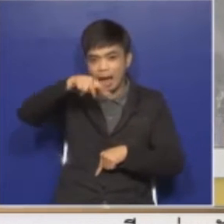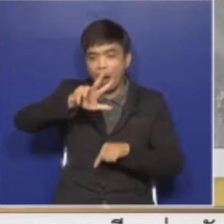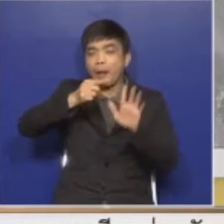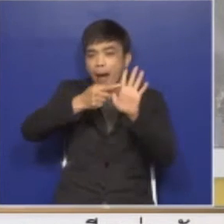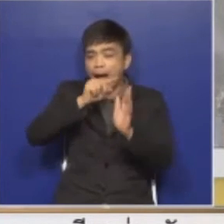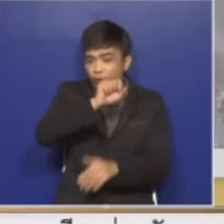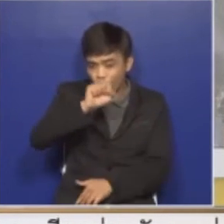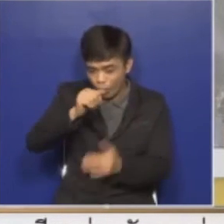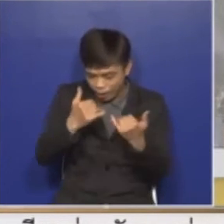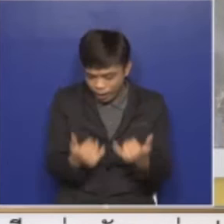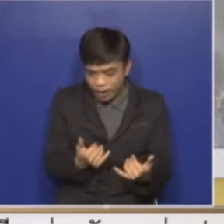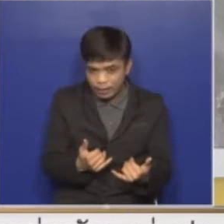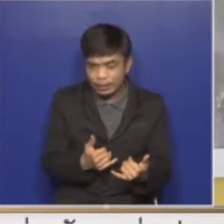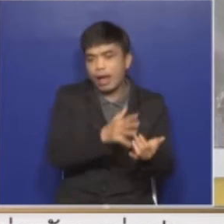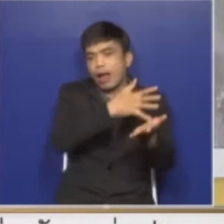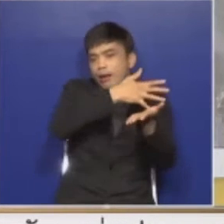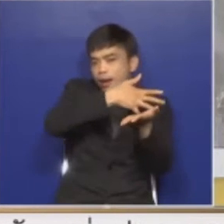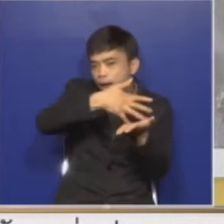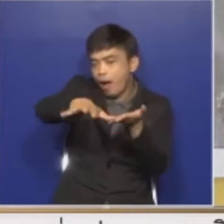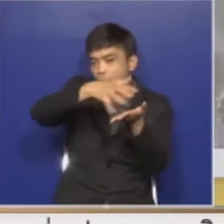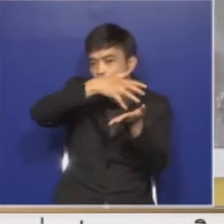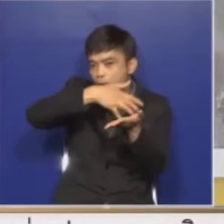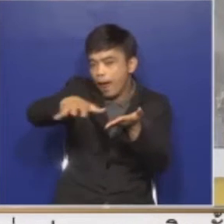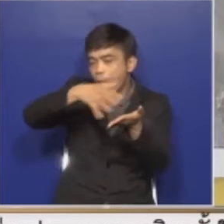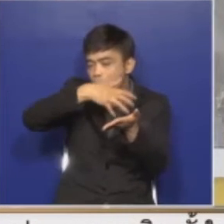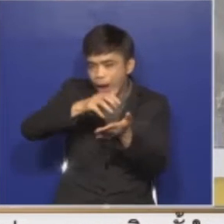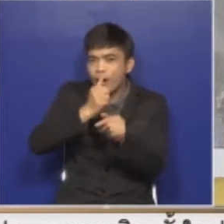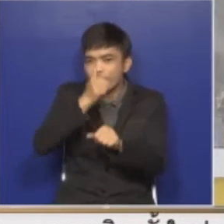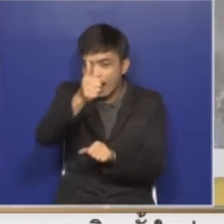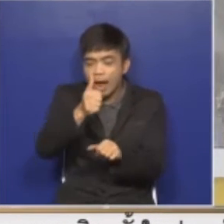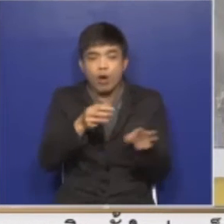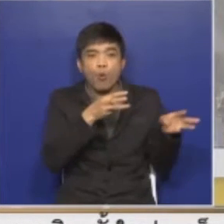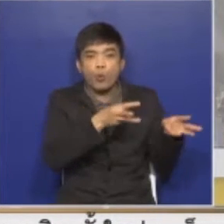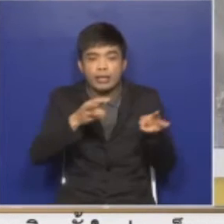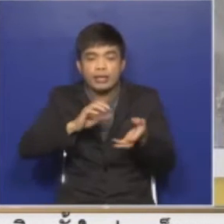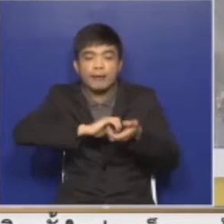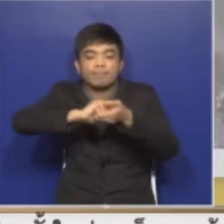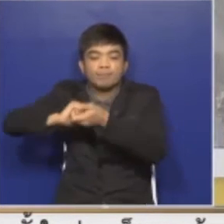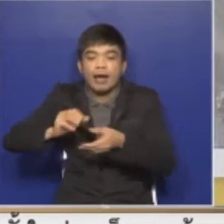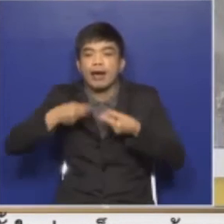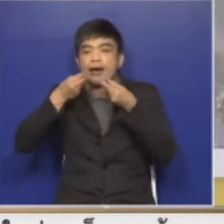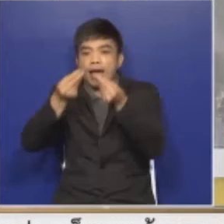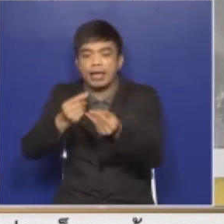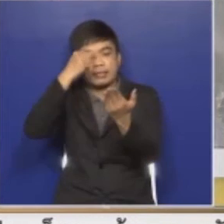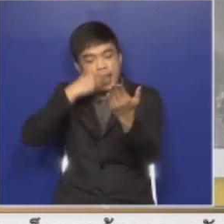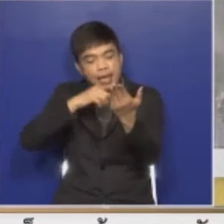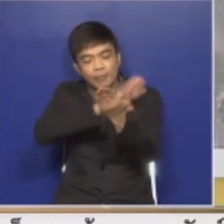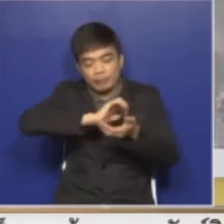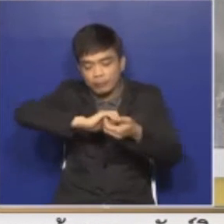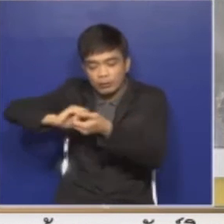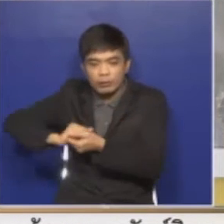เราท่านเล่าให้เราฟังได้ครับการสมานฉันท์ตรงนี้ท่านจะทำอะไรถ้ามีแนวคิดอะไร